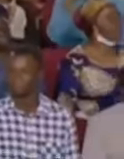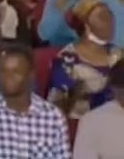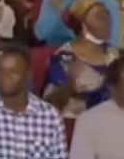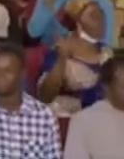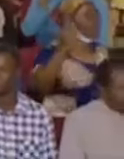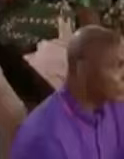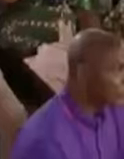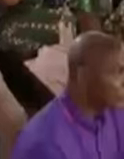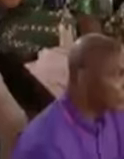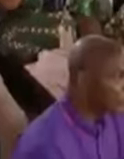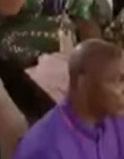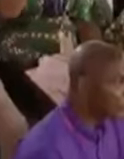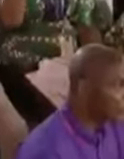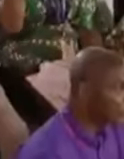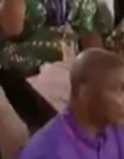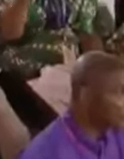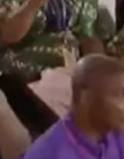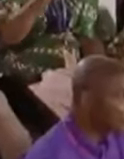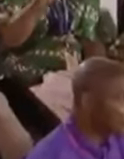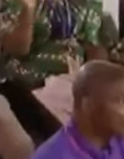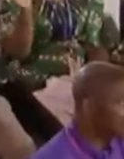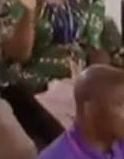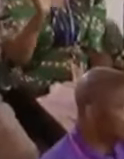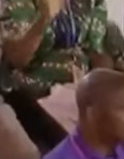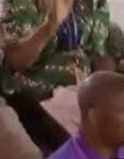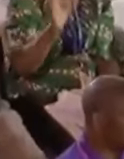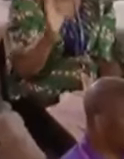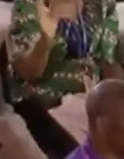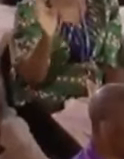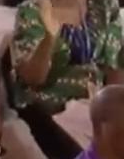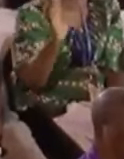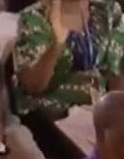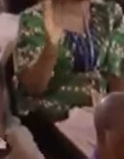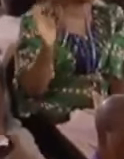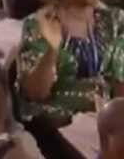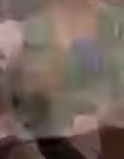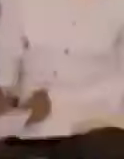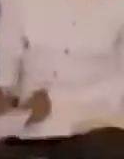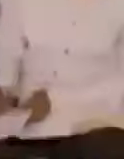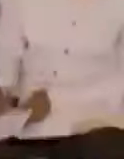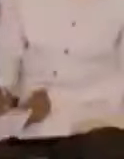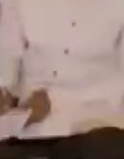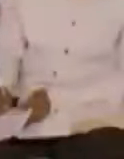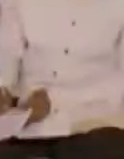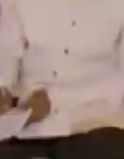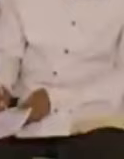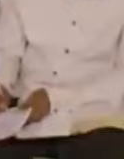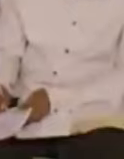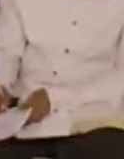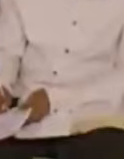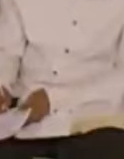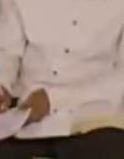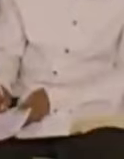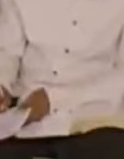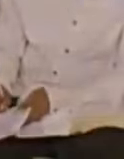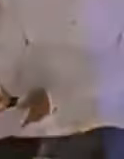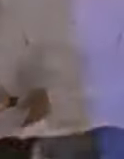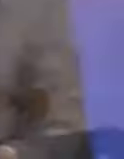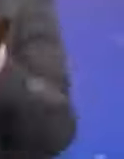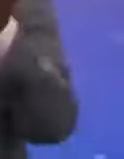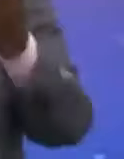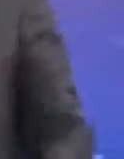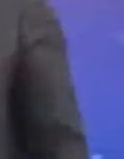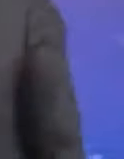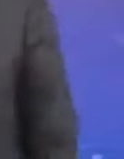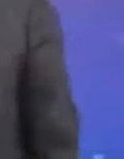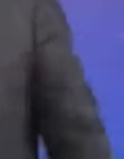êtes là vous recevrez la grâce de Dieu ce soir au nom de Jésus et pour nous qui sommes déjà nés de nouveau